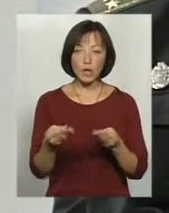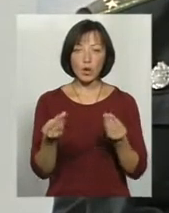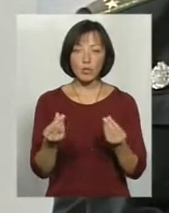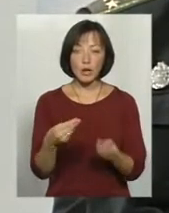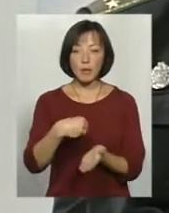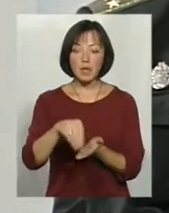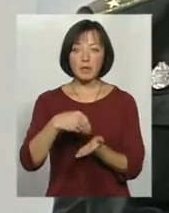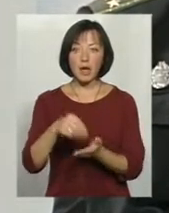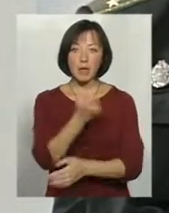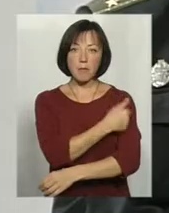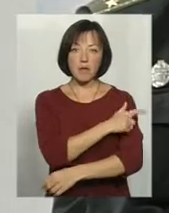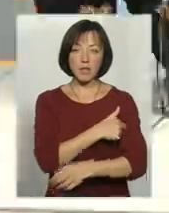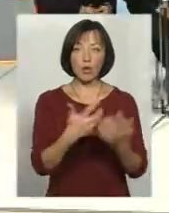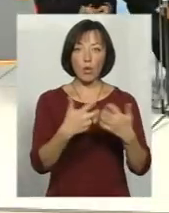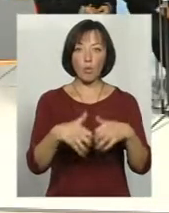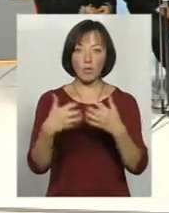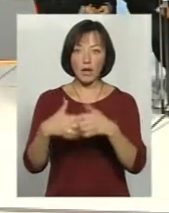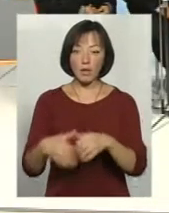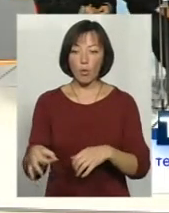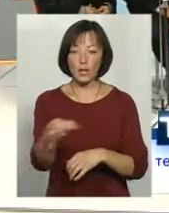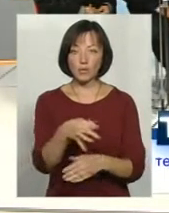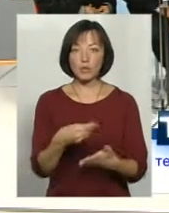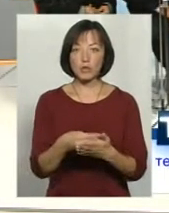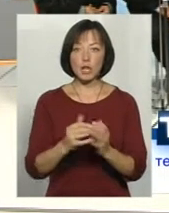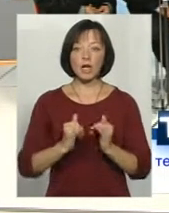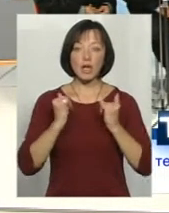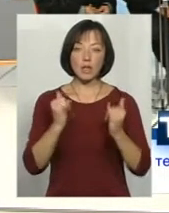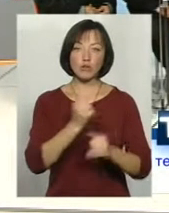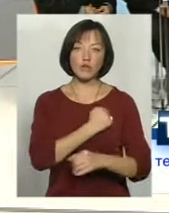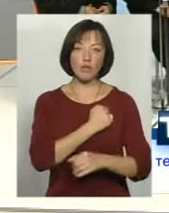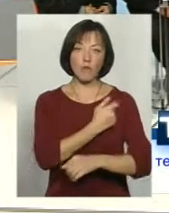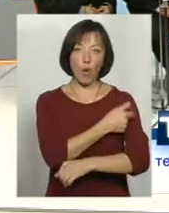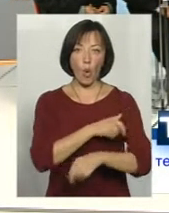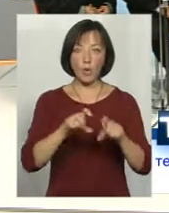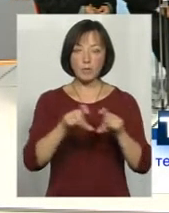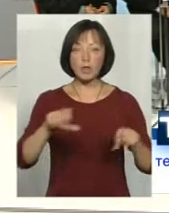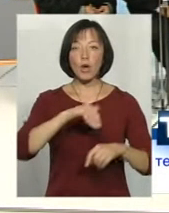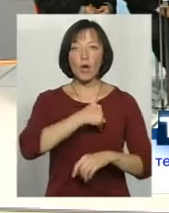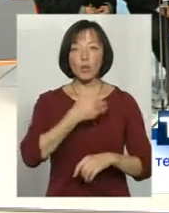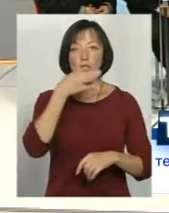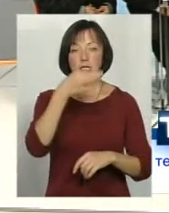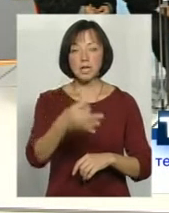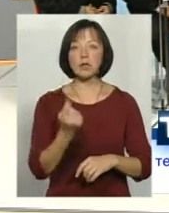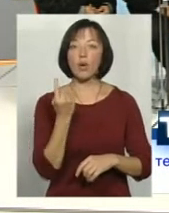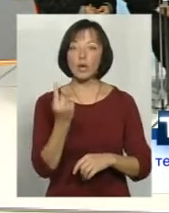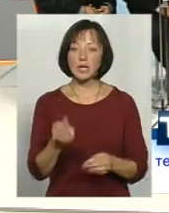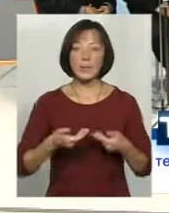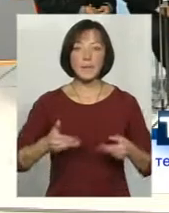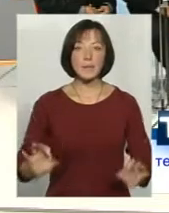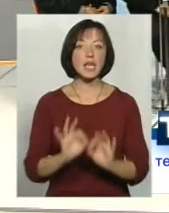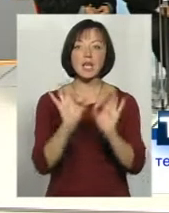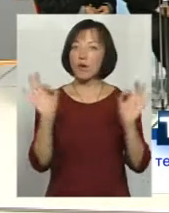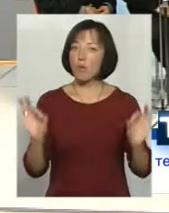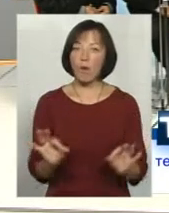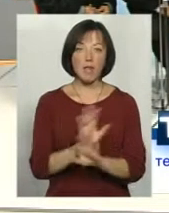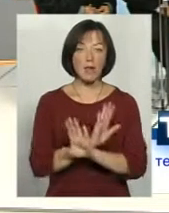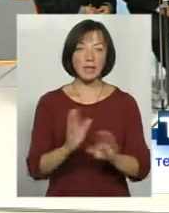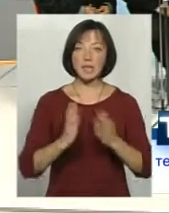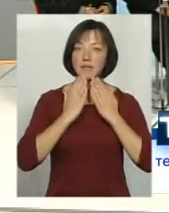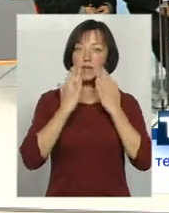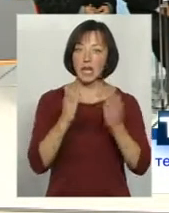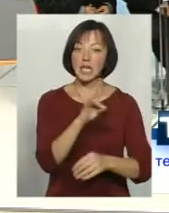придбання медичного обладнання з обласного бюджету для нашого військового госпіталю. Хочу сказати одне, що ми ніколи не зверталися ні